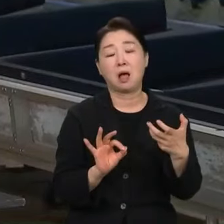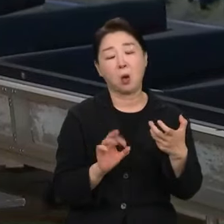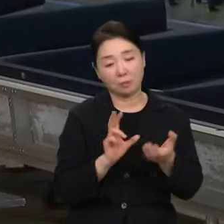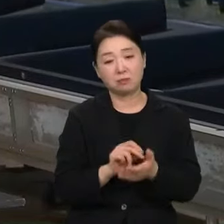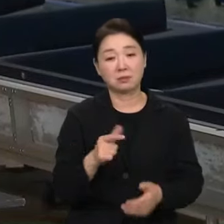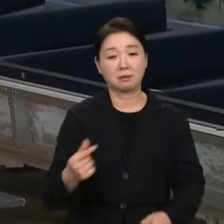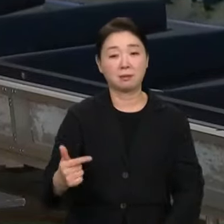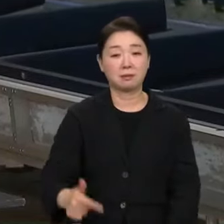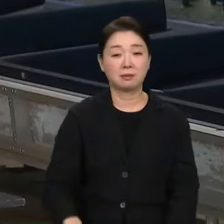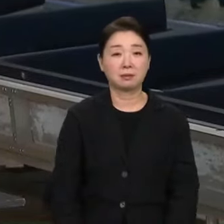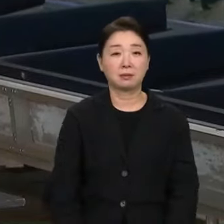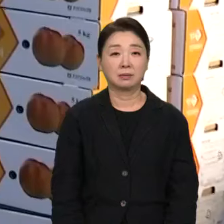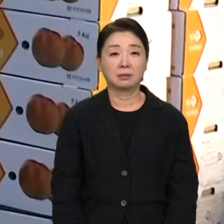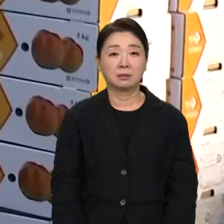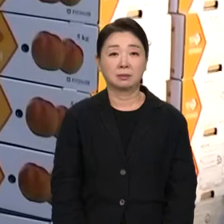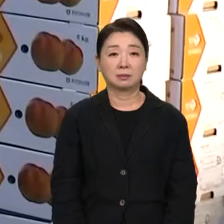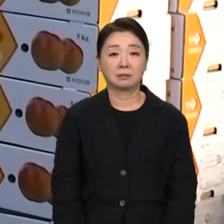문제입니다.